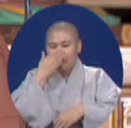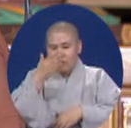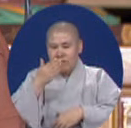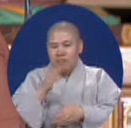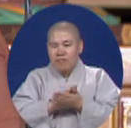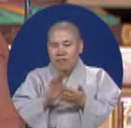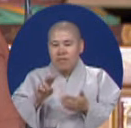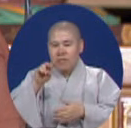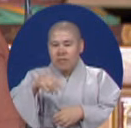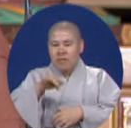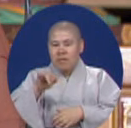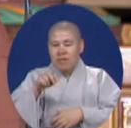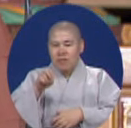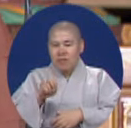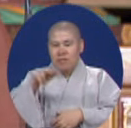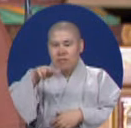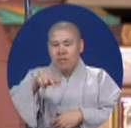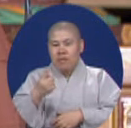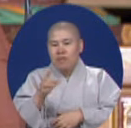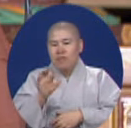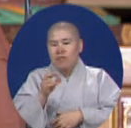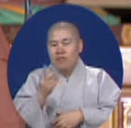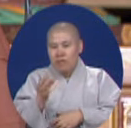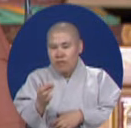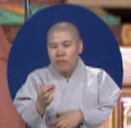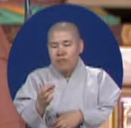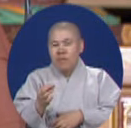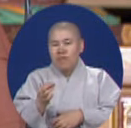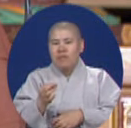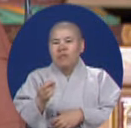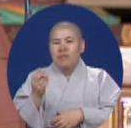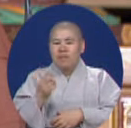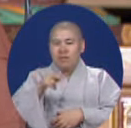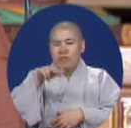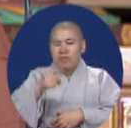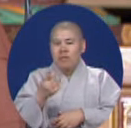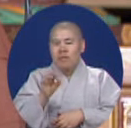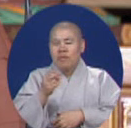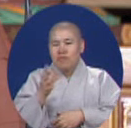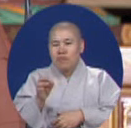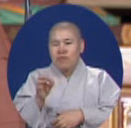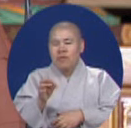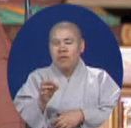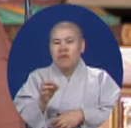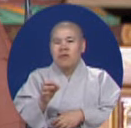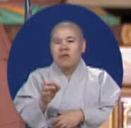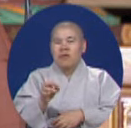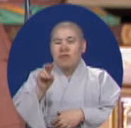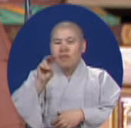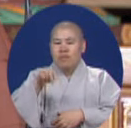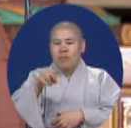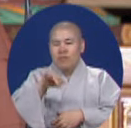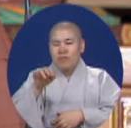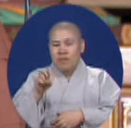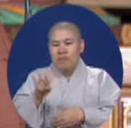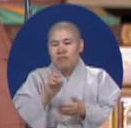그래서 무심은 조용이요, 조용은 무심이다. 무심이 되면 마음대로 이걸 비추어서